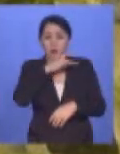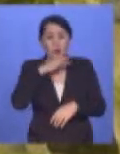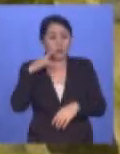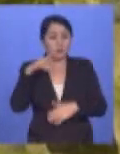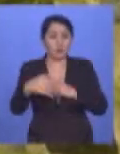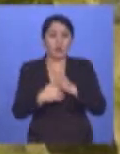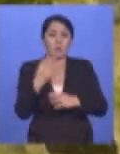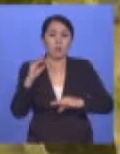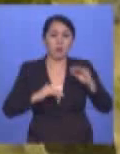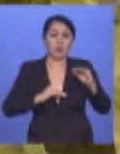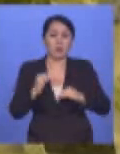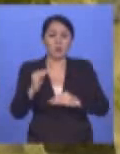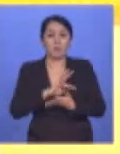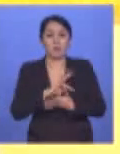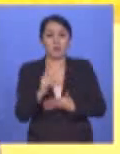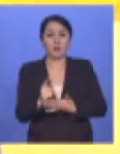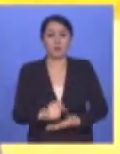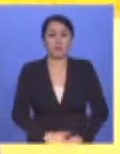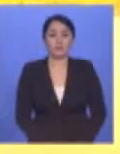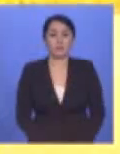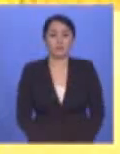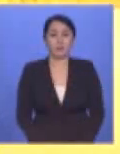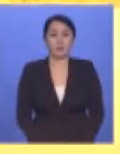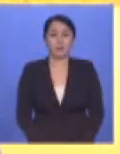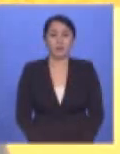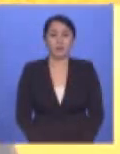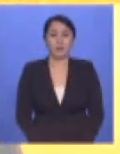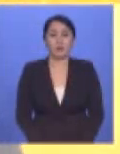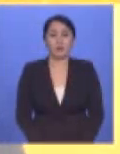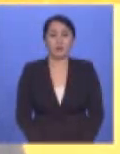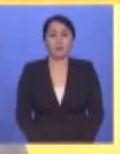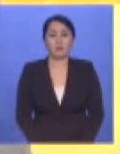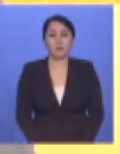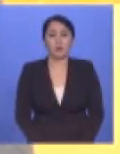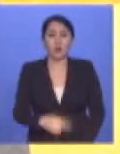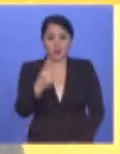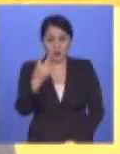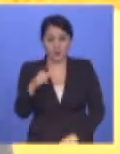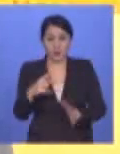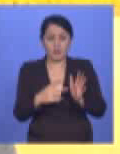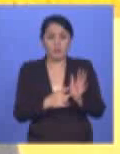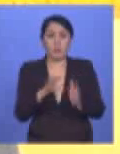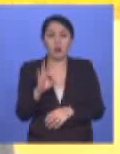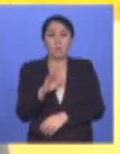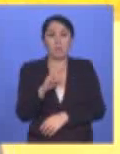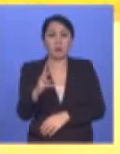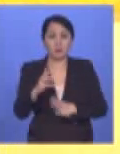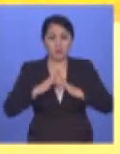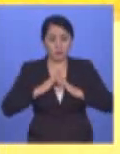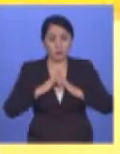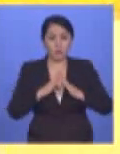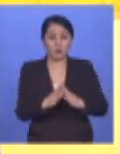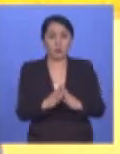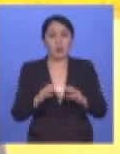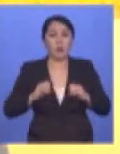заманауи қондырғымен жарақтандырылған. 28 октября мы посадили первые семена. 28-ші қазанда жылыжайдың бірінші бөлігіне